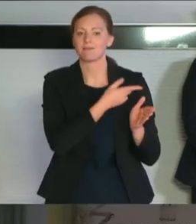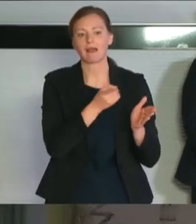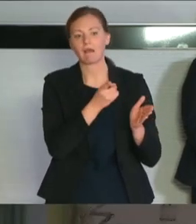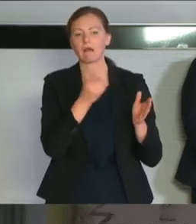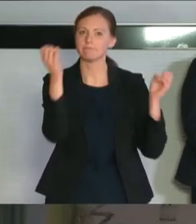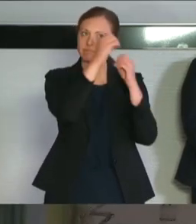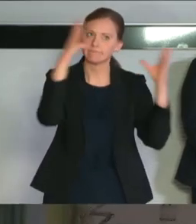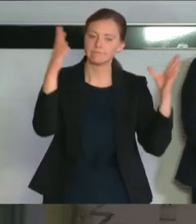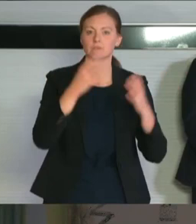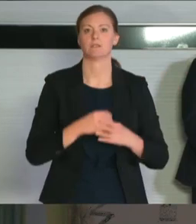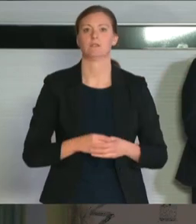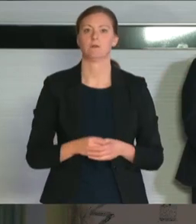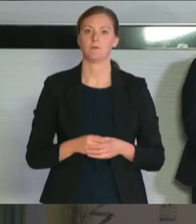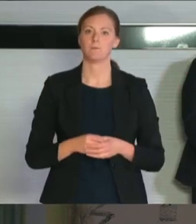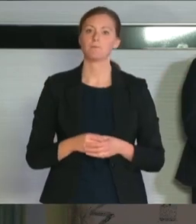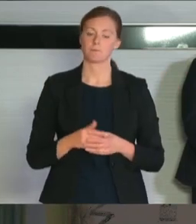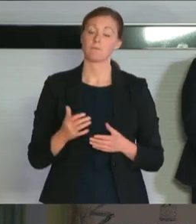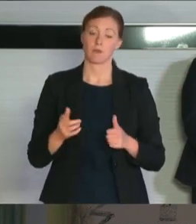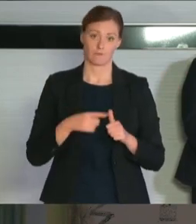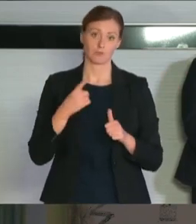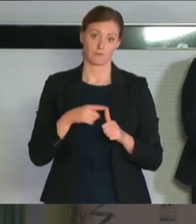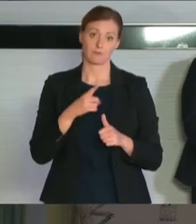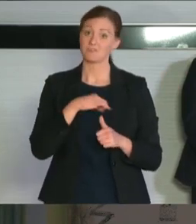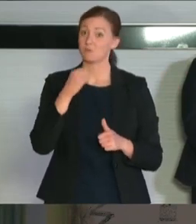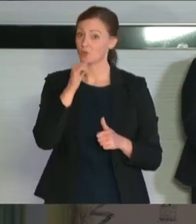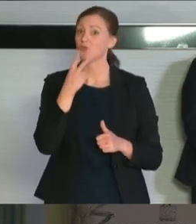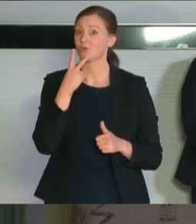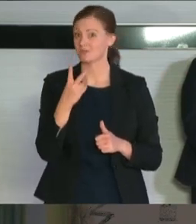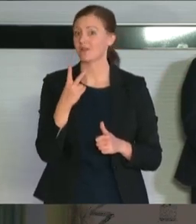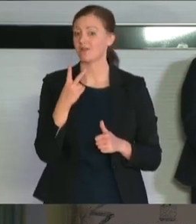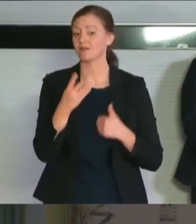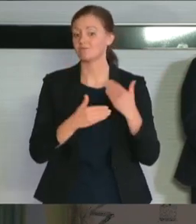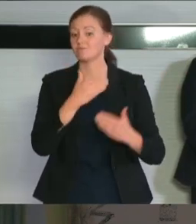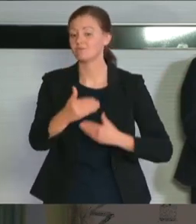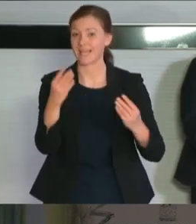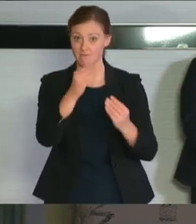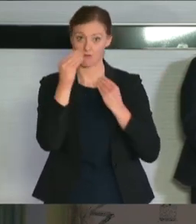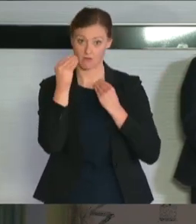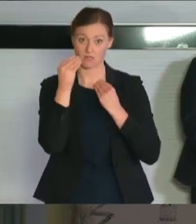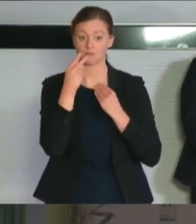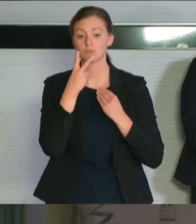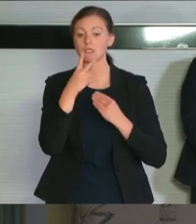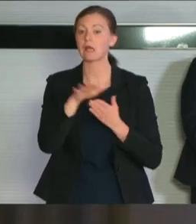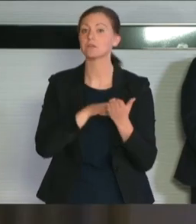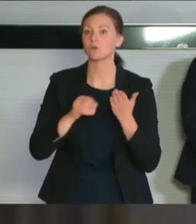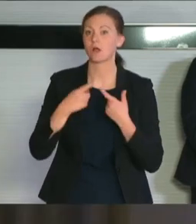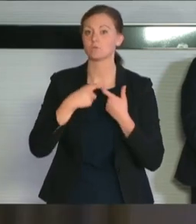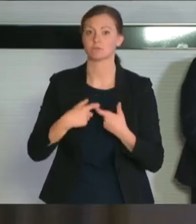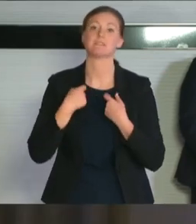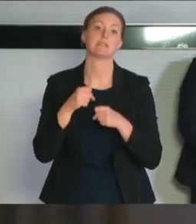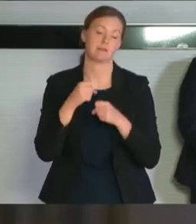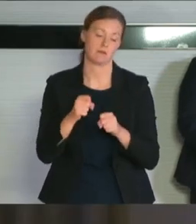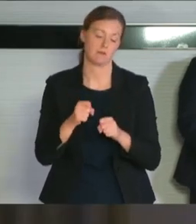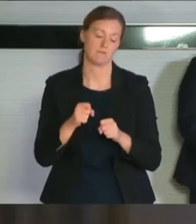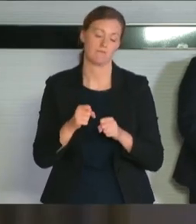til? Ja, det er jo, for det første så må vi nå se på erfaringene og resultatene av disse tiltakene.